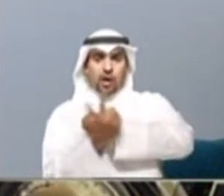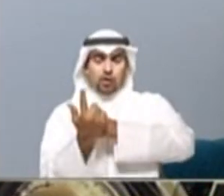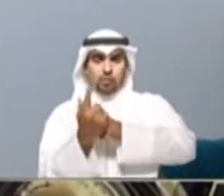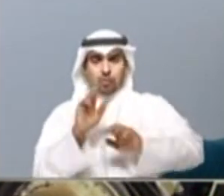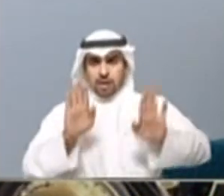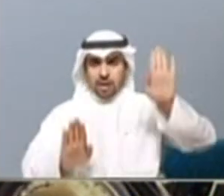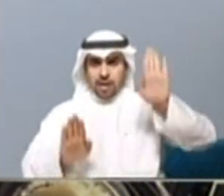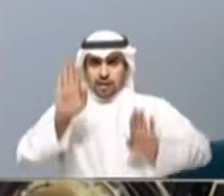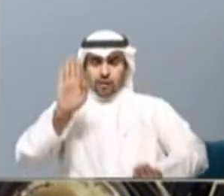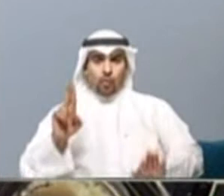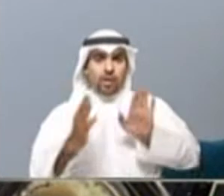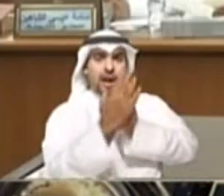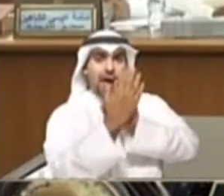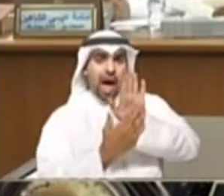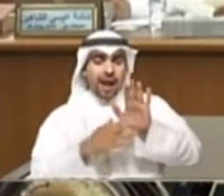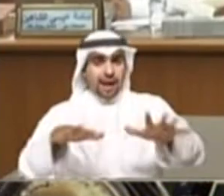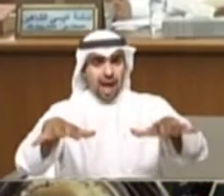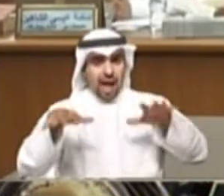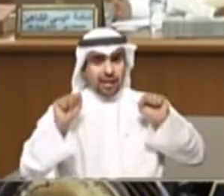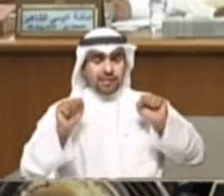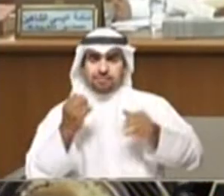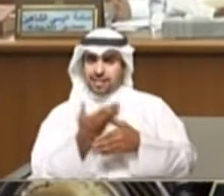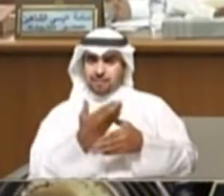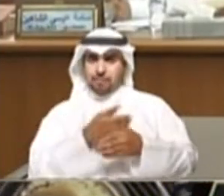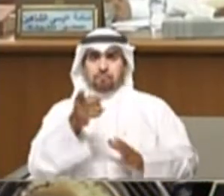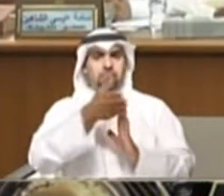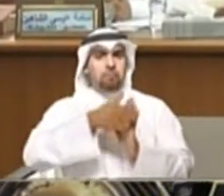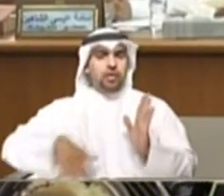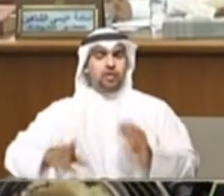على بعض تقاريرها المنجزة حتى يتسنى للمجلس في